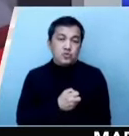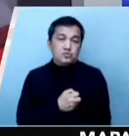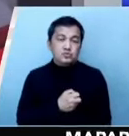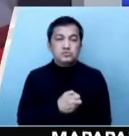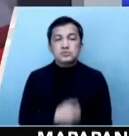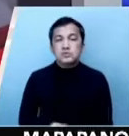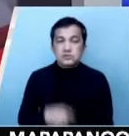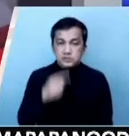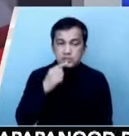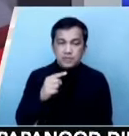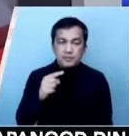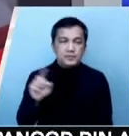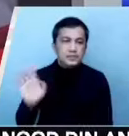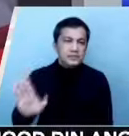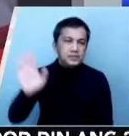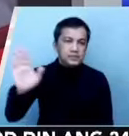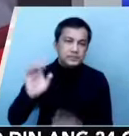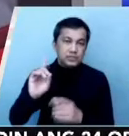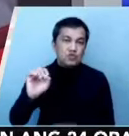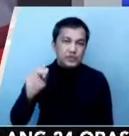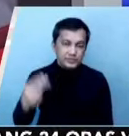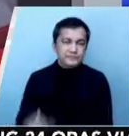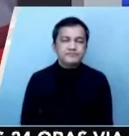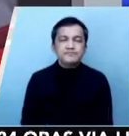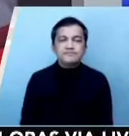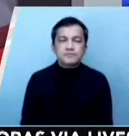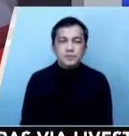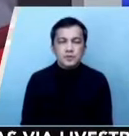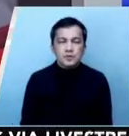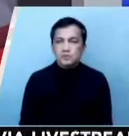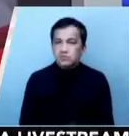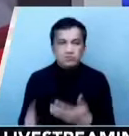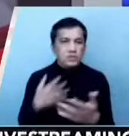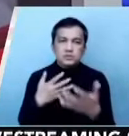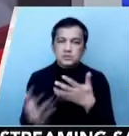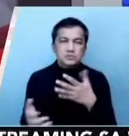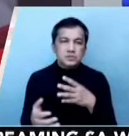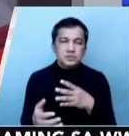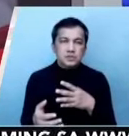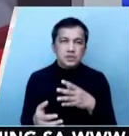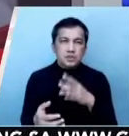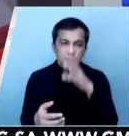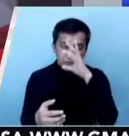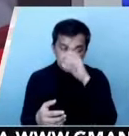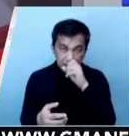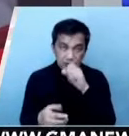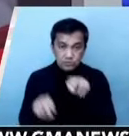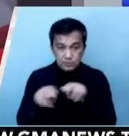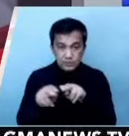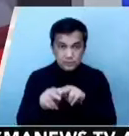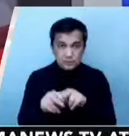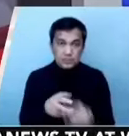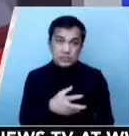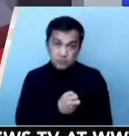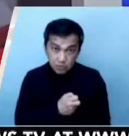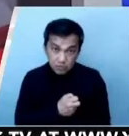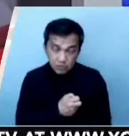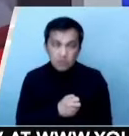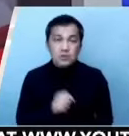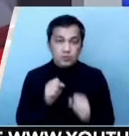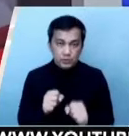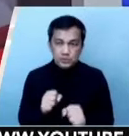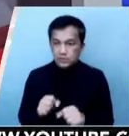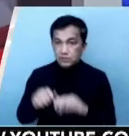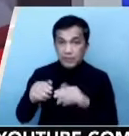sa Department of Health. At kahit matatanda ang karaniwang nakakaranas nito, pwede pa rin daw ma-stroke ang mga